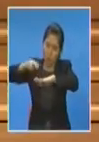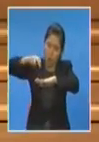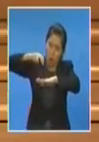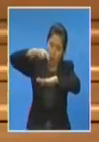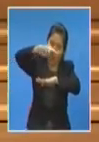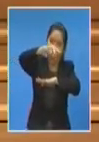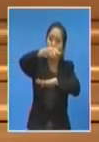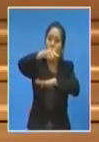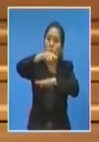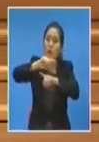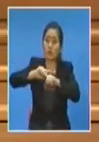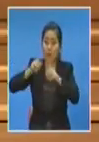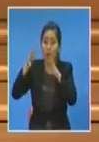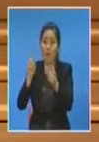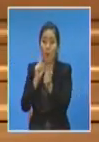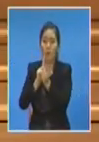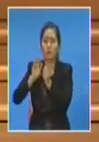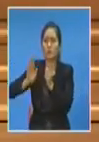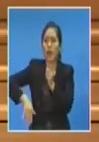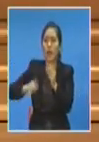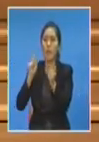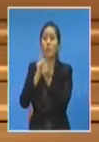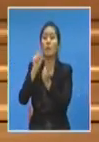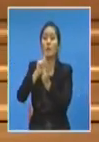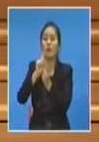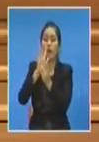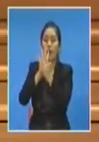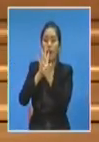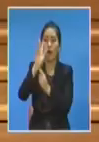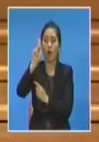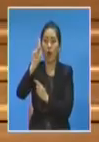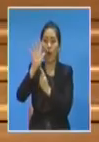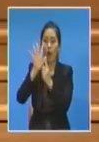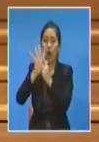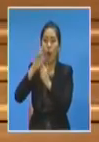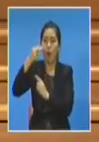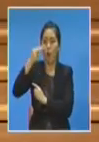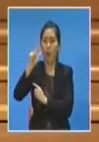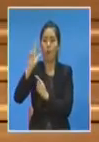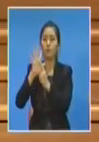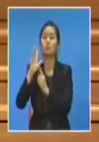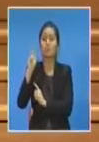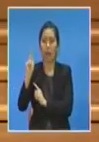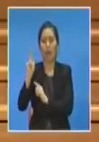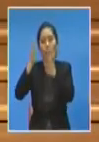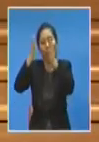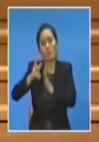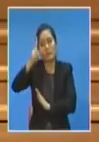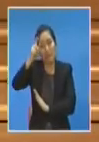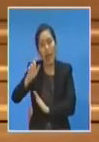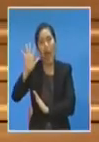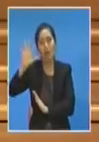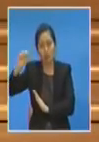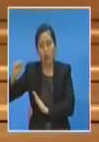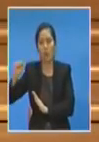หลักเขาหลักตายมากกว่าตายรวม14ประเทศ 200,300 ครับของเรา 5,000 กว่า